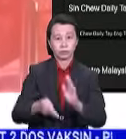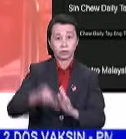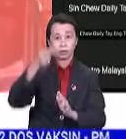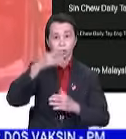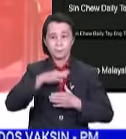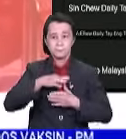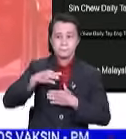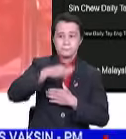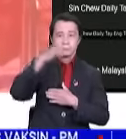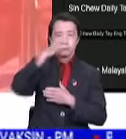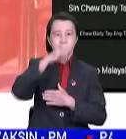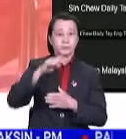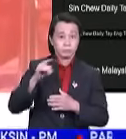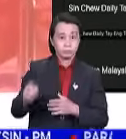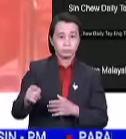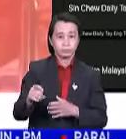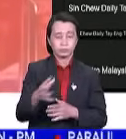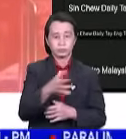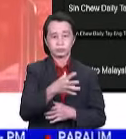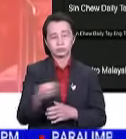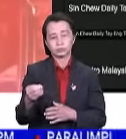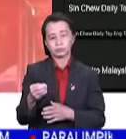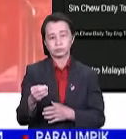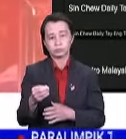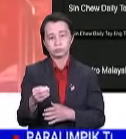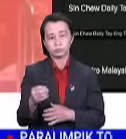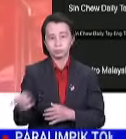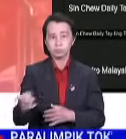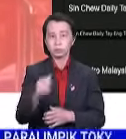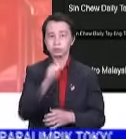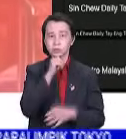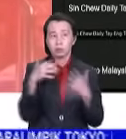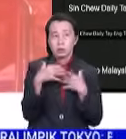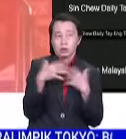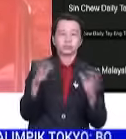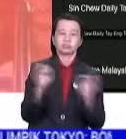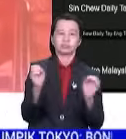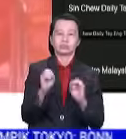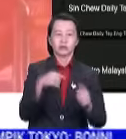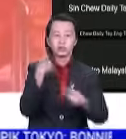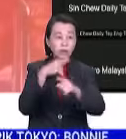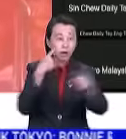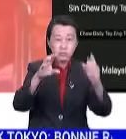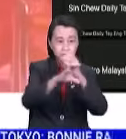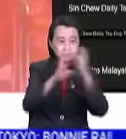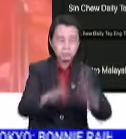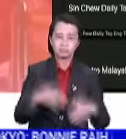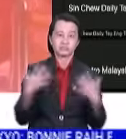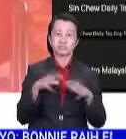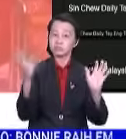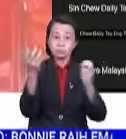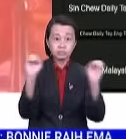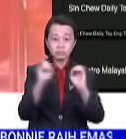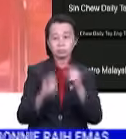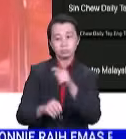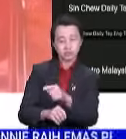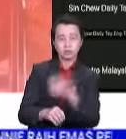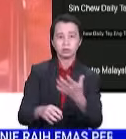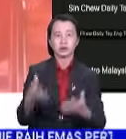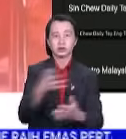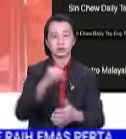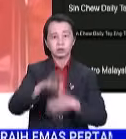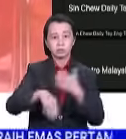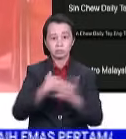spirit dance energy unep ditagih walaupun sama-sama the